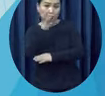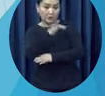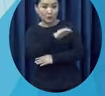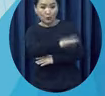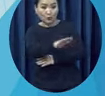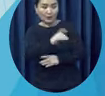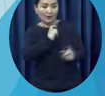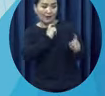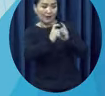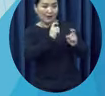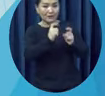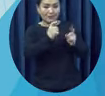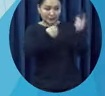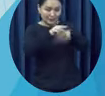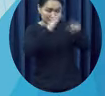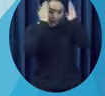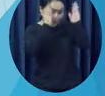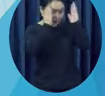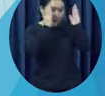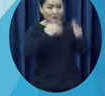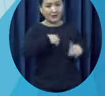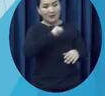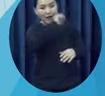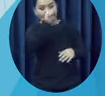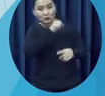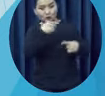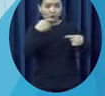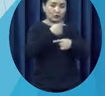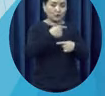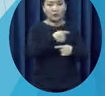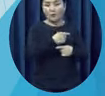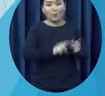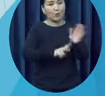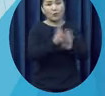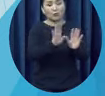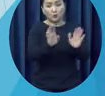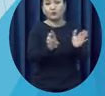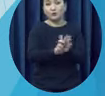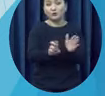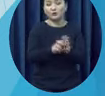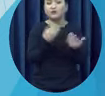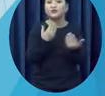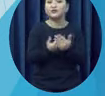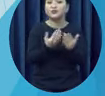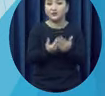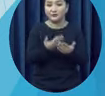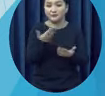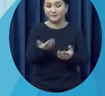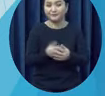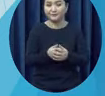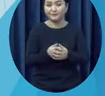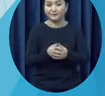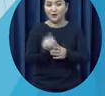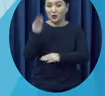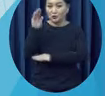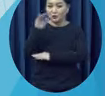одоо харилцаанд анхаарат харьцангуй одоо нэг асуудал зөрчилдөө үүсэхгүй байх боломжтой байдаг. Одоо жишээлх юм бол өсвөр насны